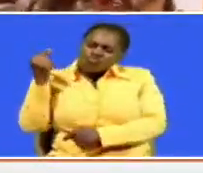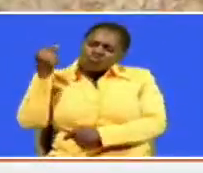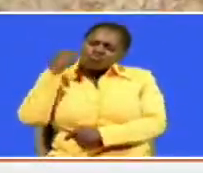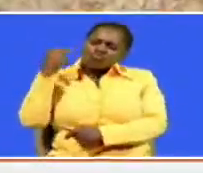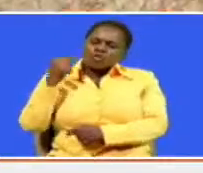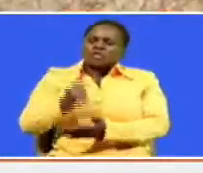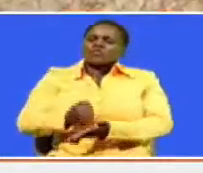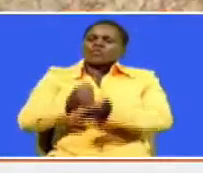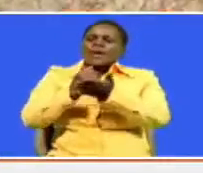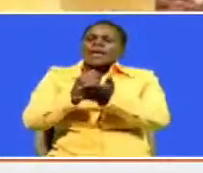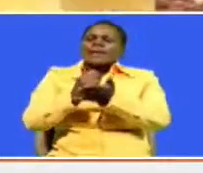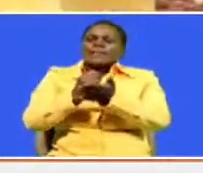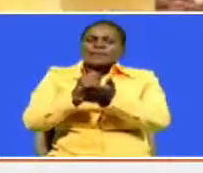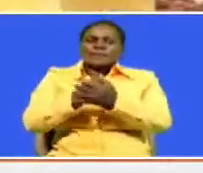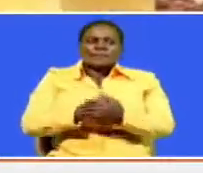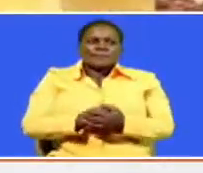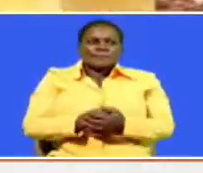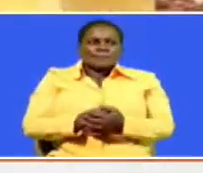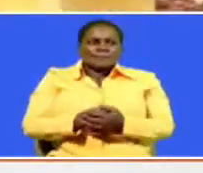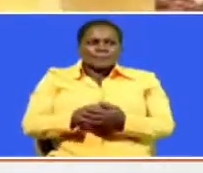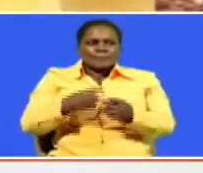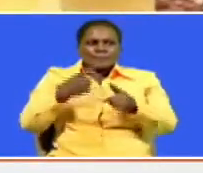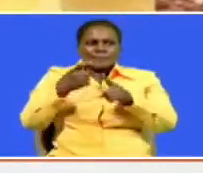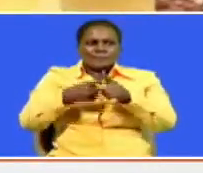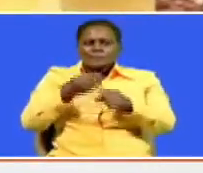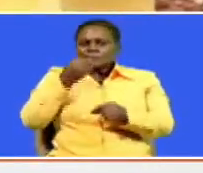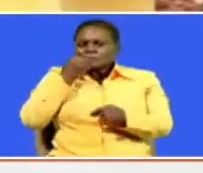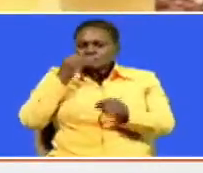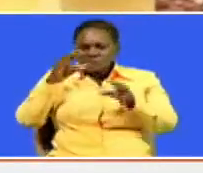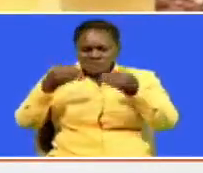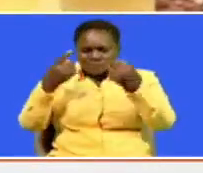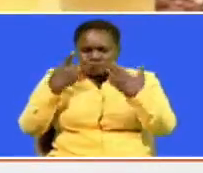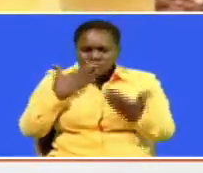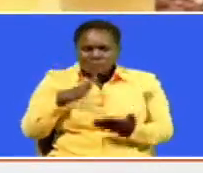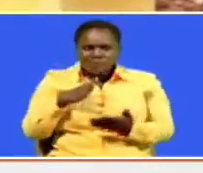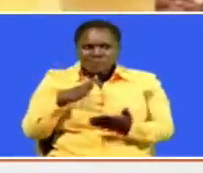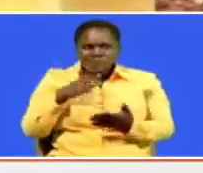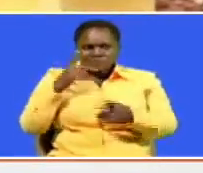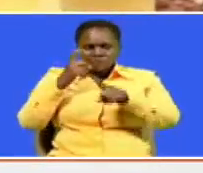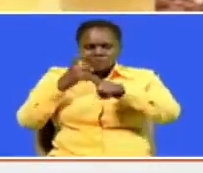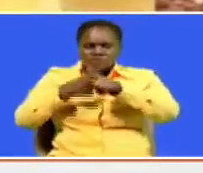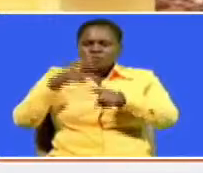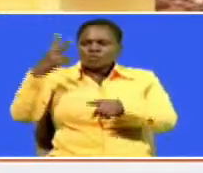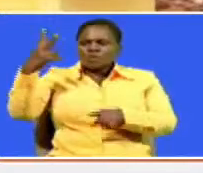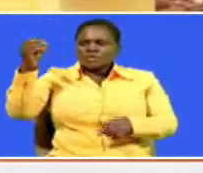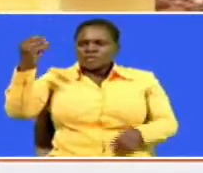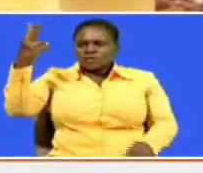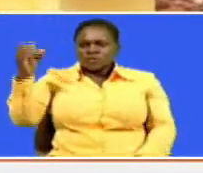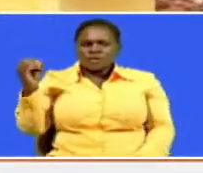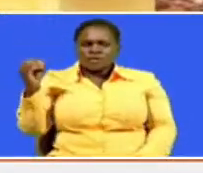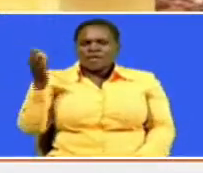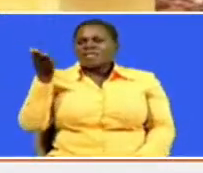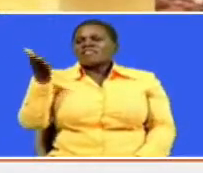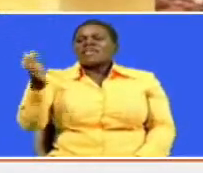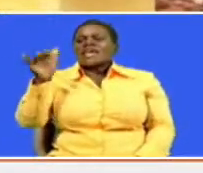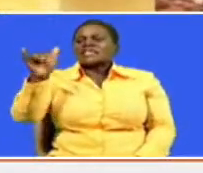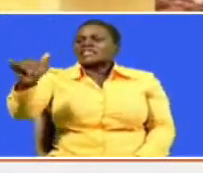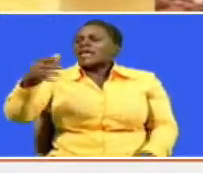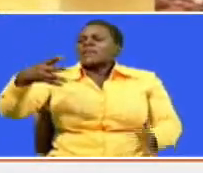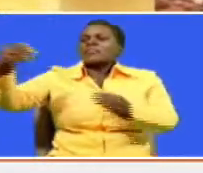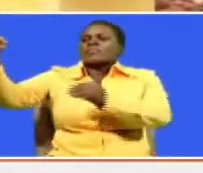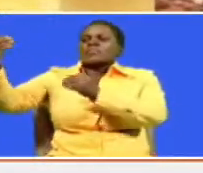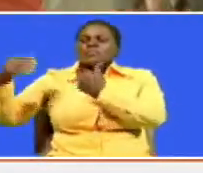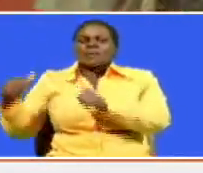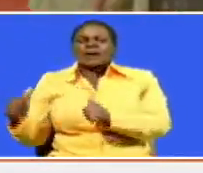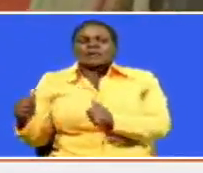kiangazi kuwa sustain. Wenye tumetoka kulisha sahi tangu hiyo 2020 wako paka sahi.